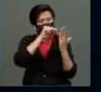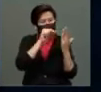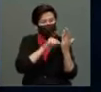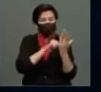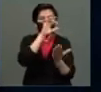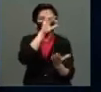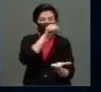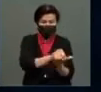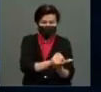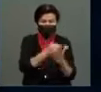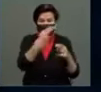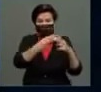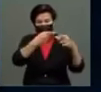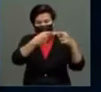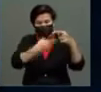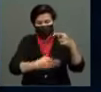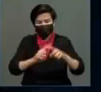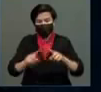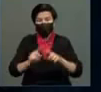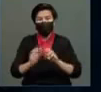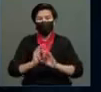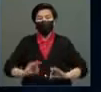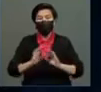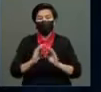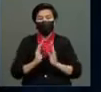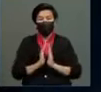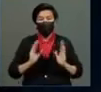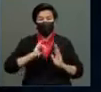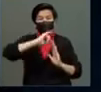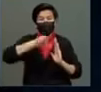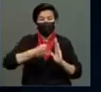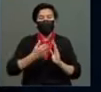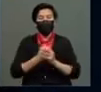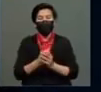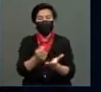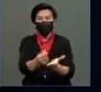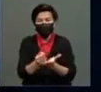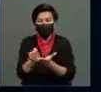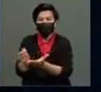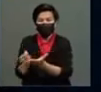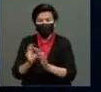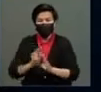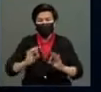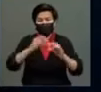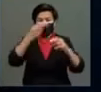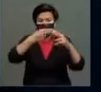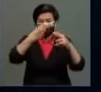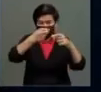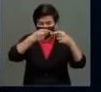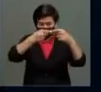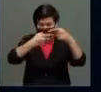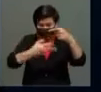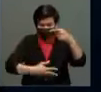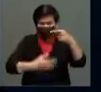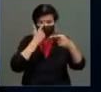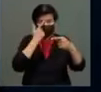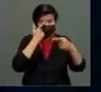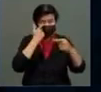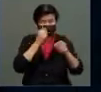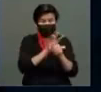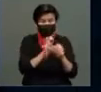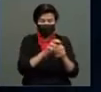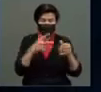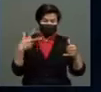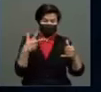างจังหวัดต่างๆนะครับที่ช่วยกันในการที่จะหาคนมาลงจะใช้เรียกว่าหาคนก็ไม่ถูก